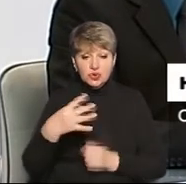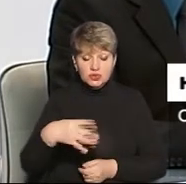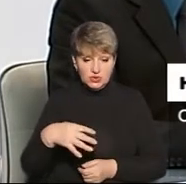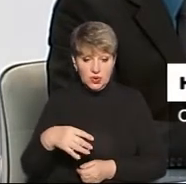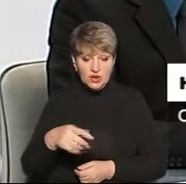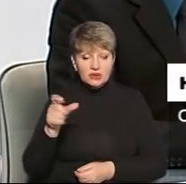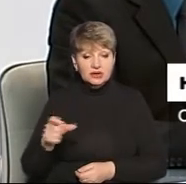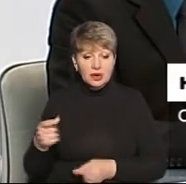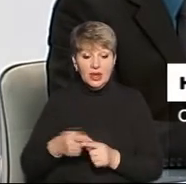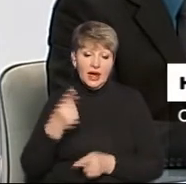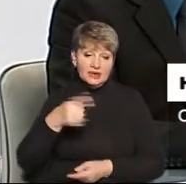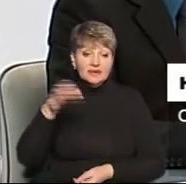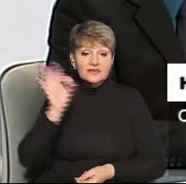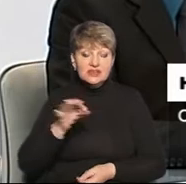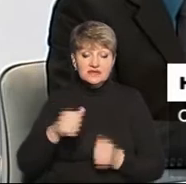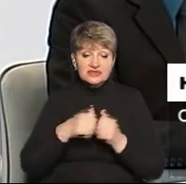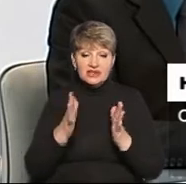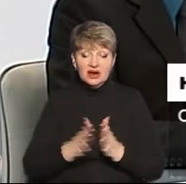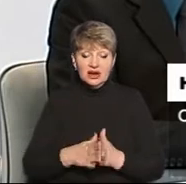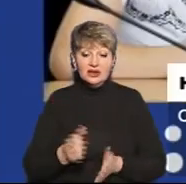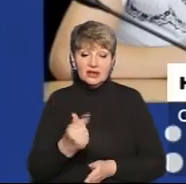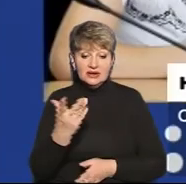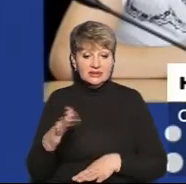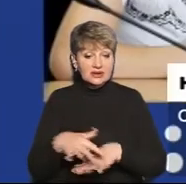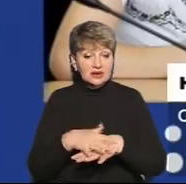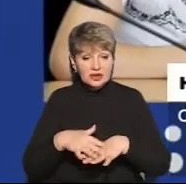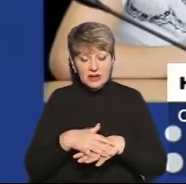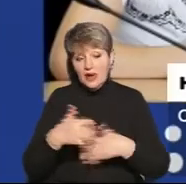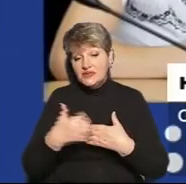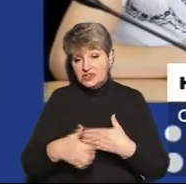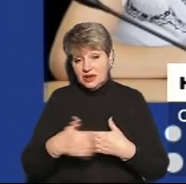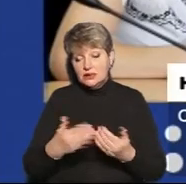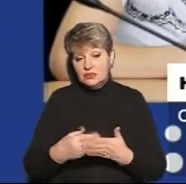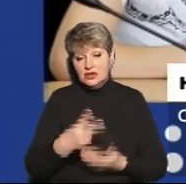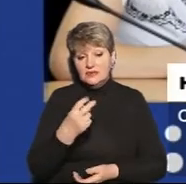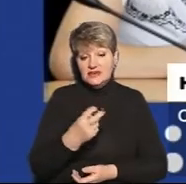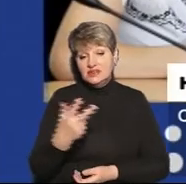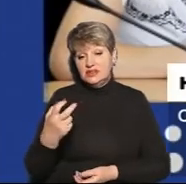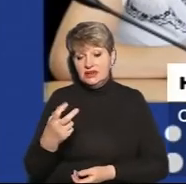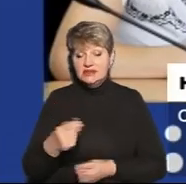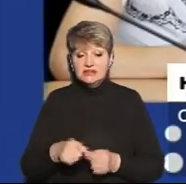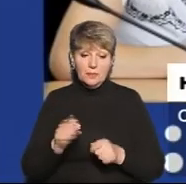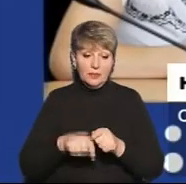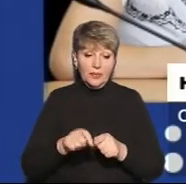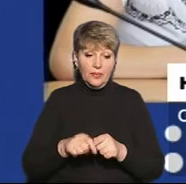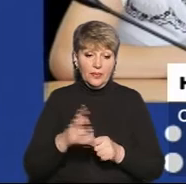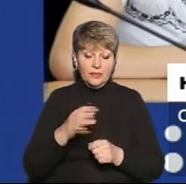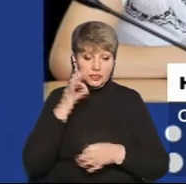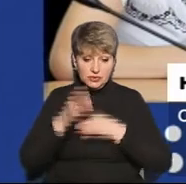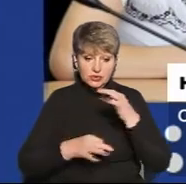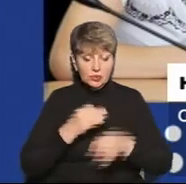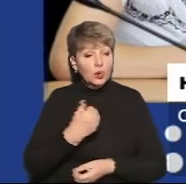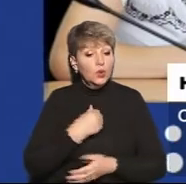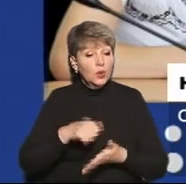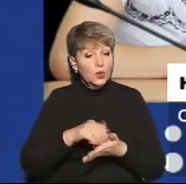становить майже 1% від загальної кількості населення. Ну, в середньому тестуємо 200-300 тестувань на добу. Тобто я хочу